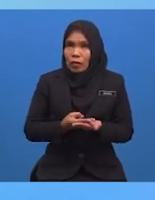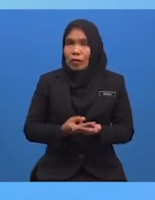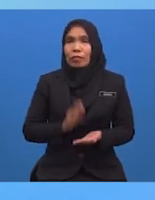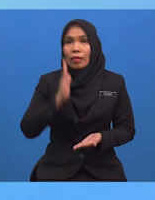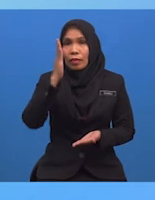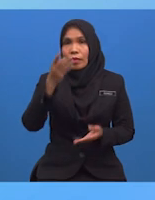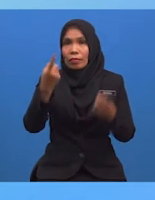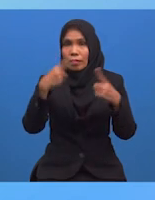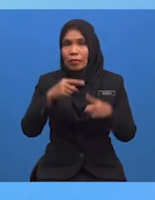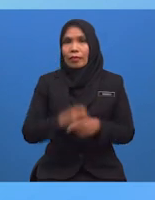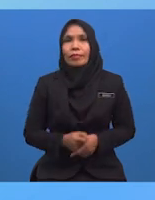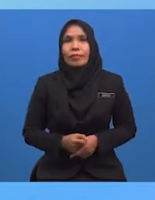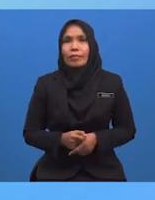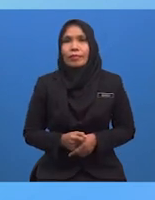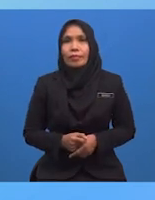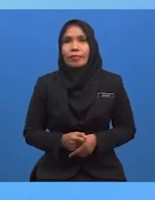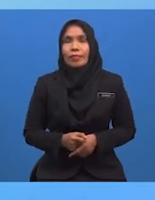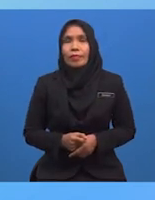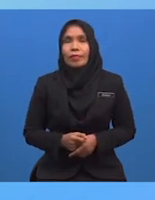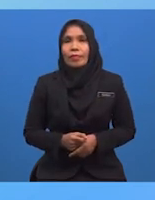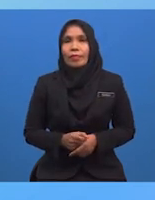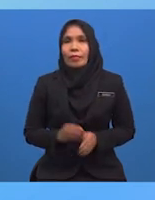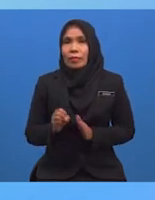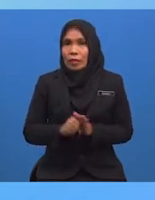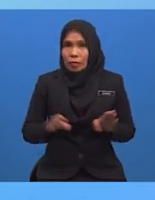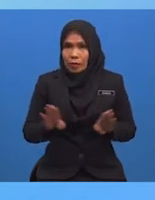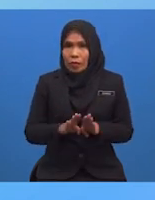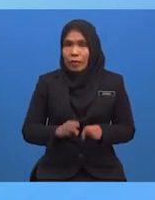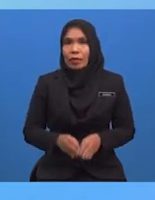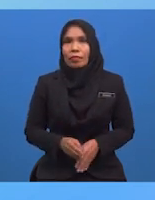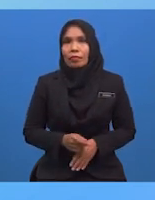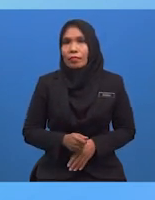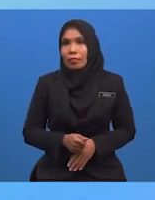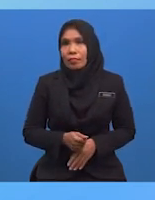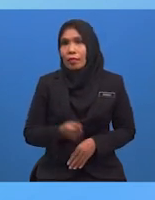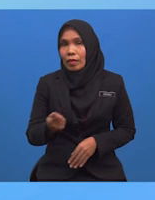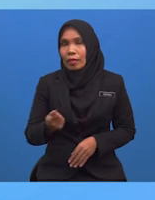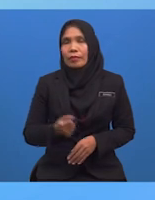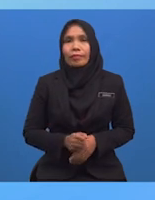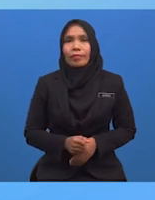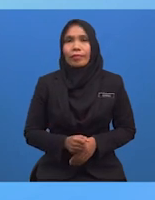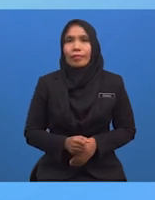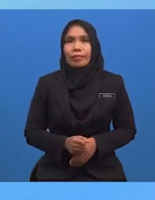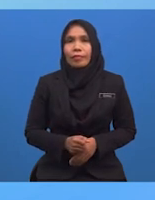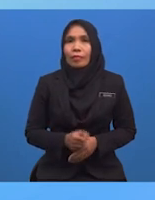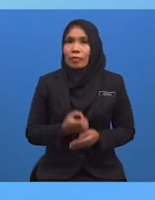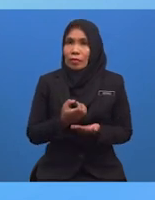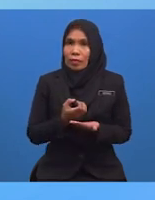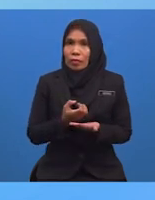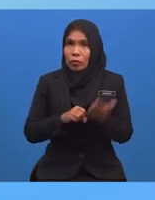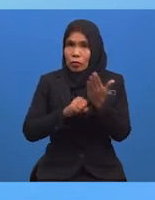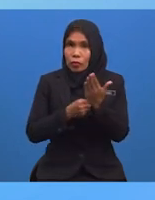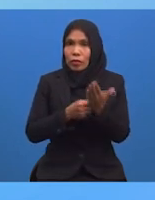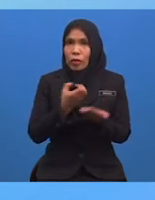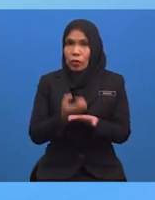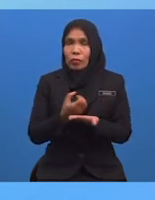digunakan sebagai alat perancangan dan pengurusan sumber ekonomi negara untuk memenuhi keperluan rakyat.